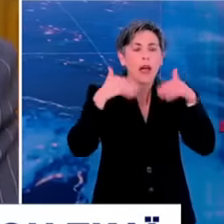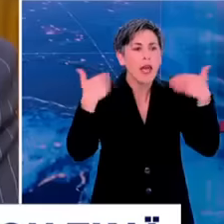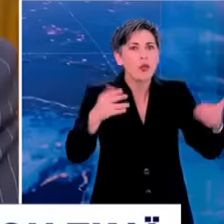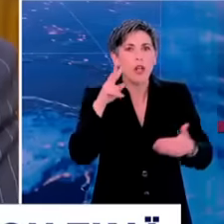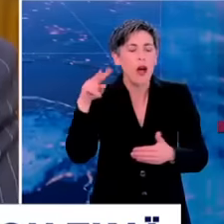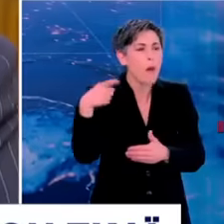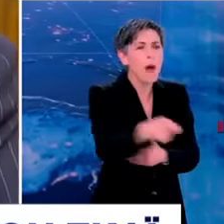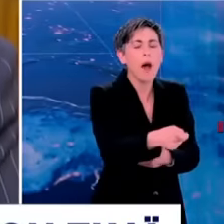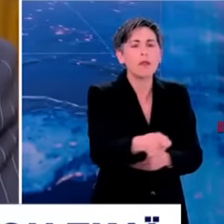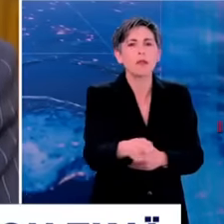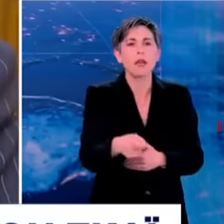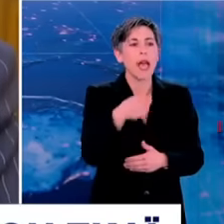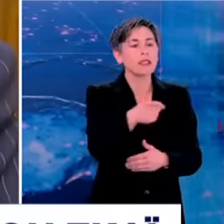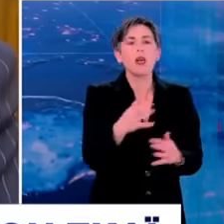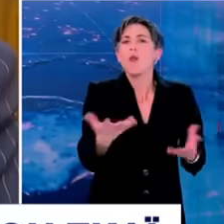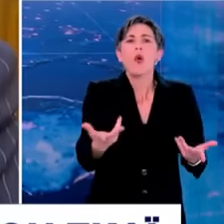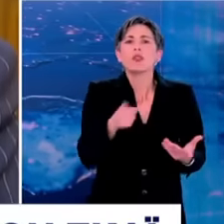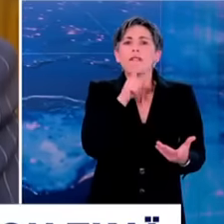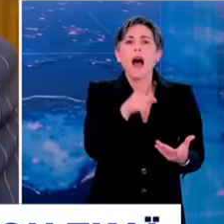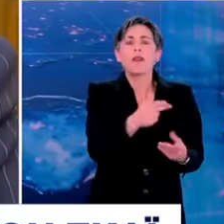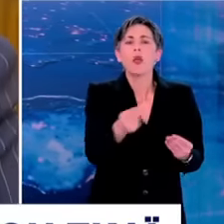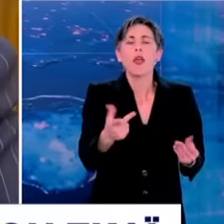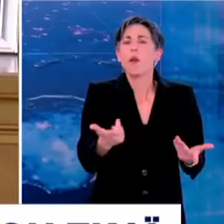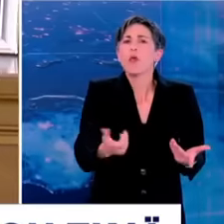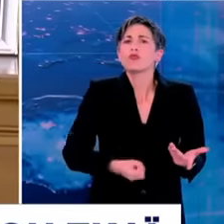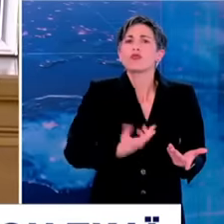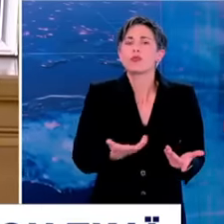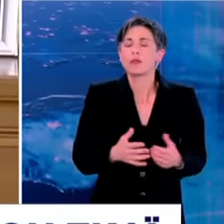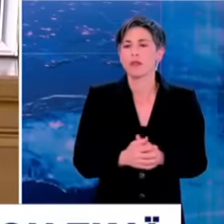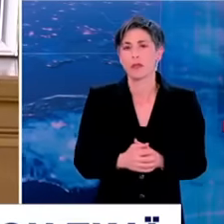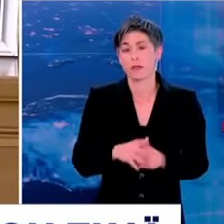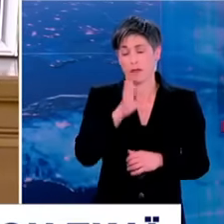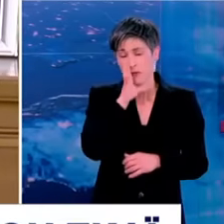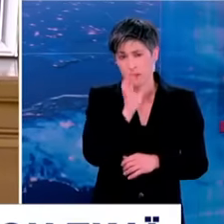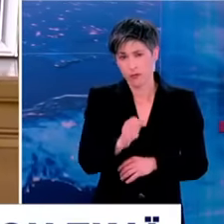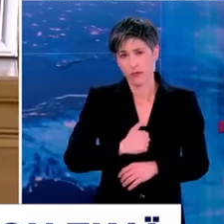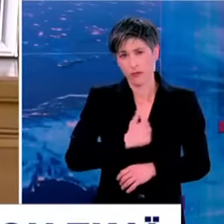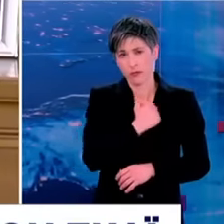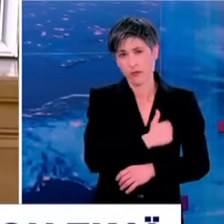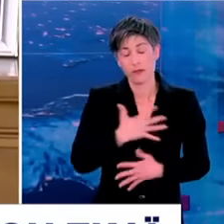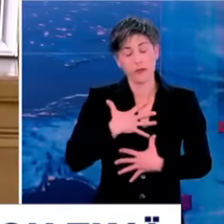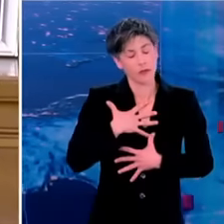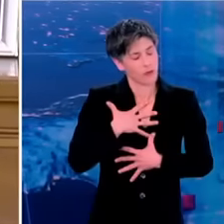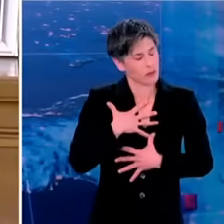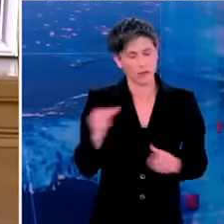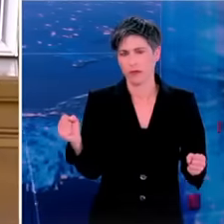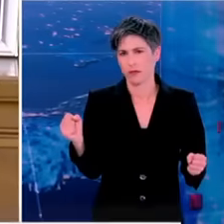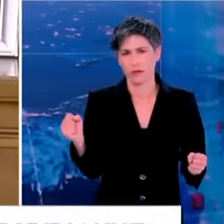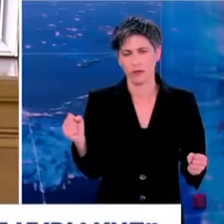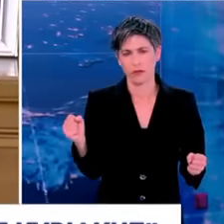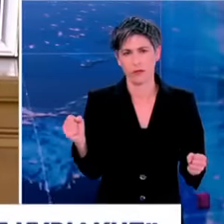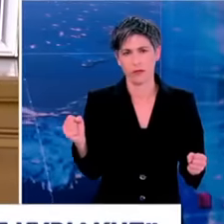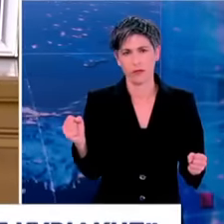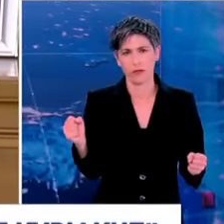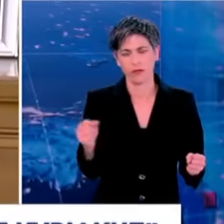το αντιμετωπίσατε εσείς ως πρωθυπουργός αυτό το θέμα? Με μεγάλη στενοχώρια και με μεγάλο θυμό. Σας